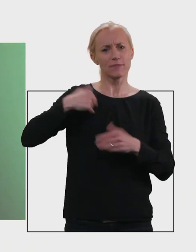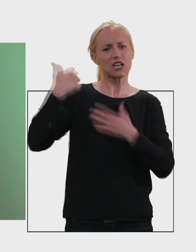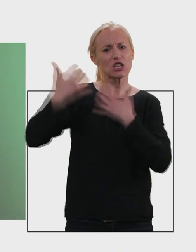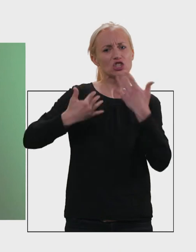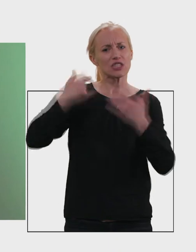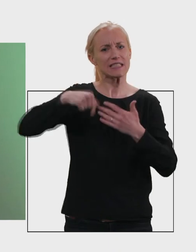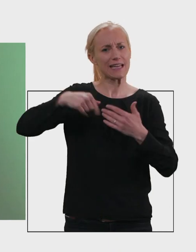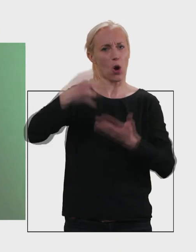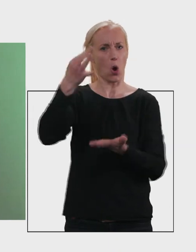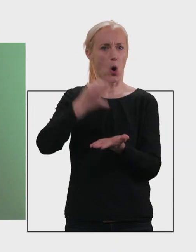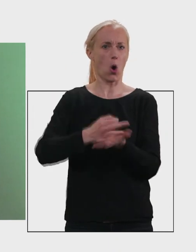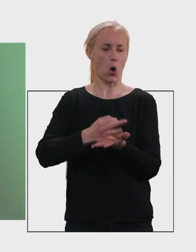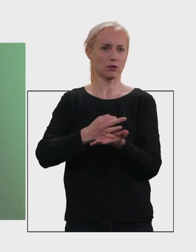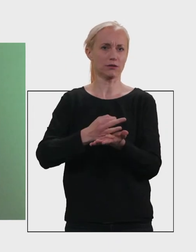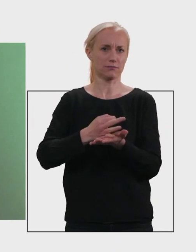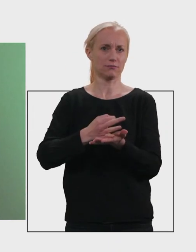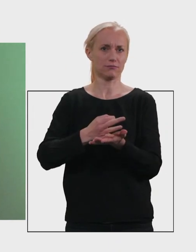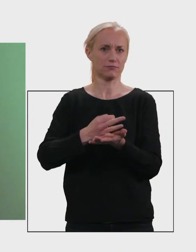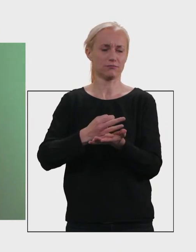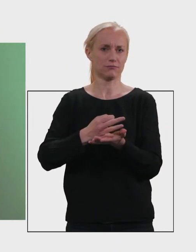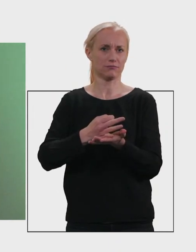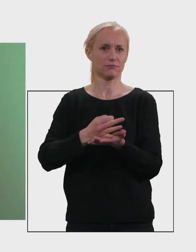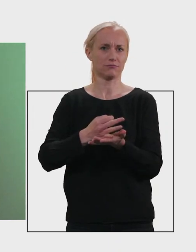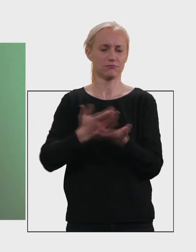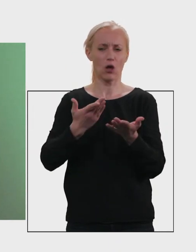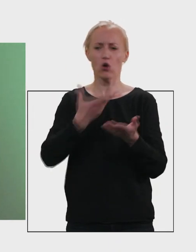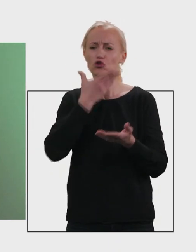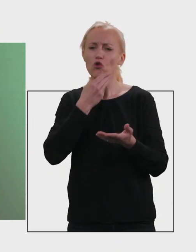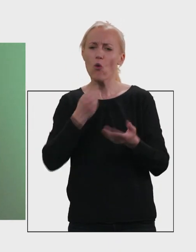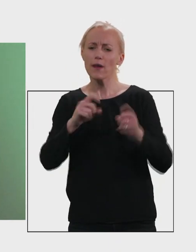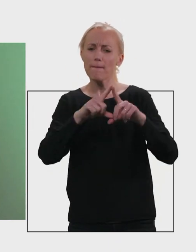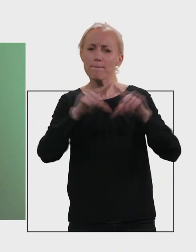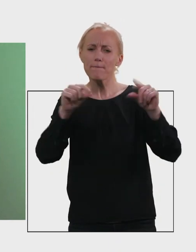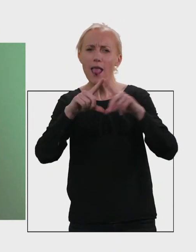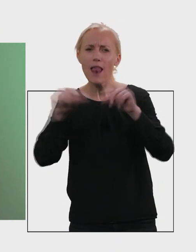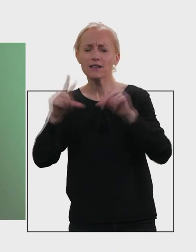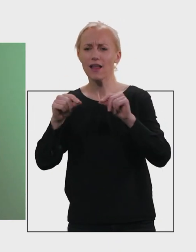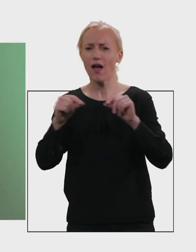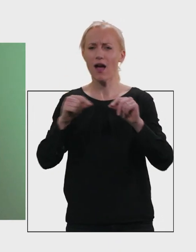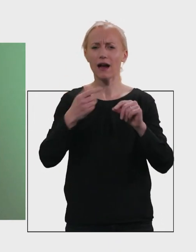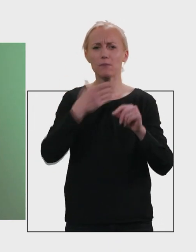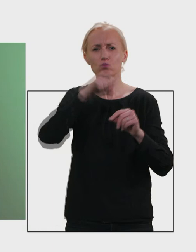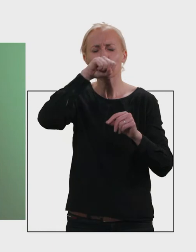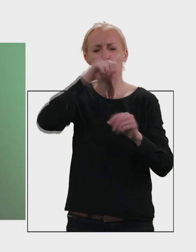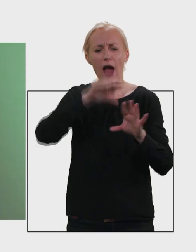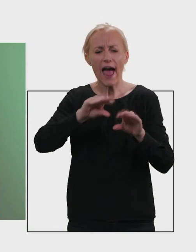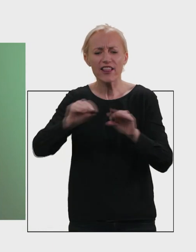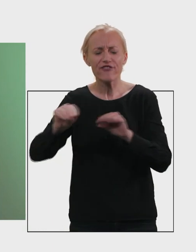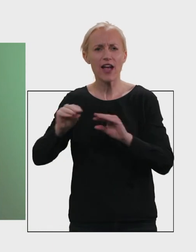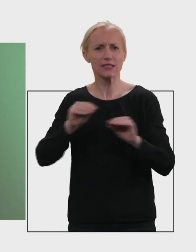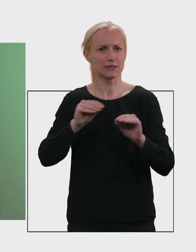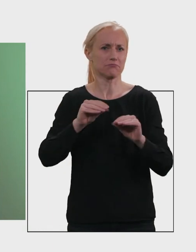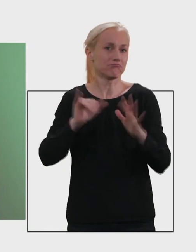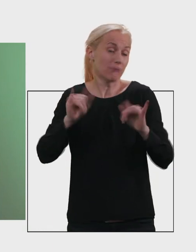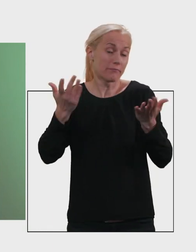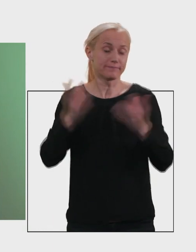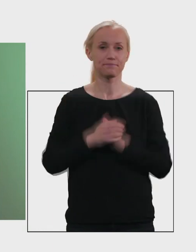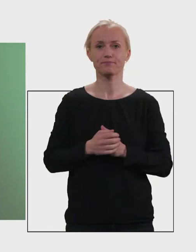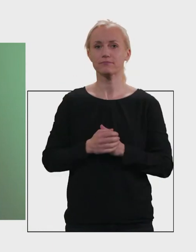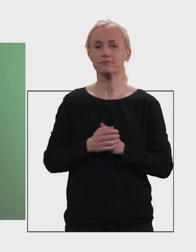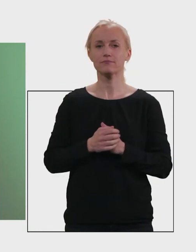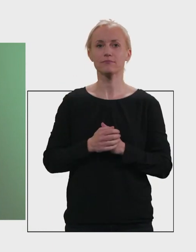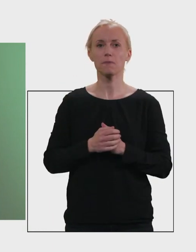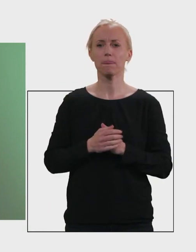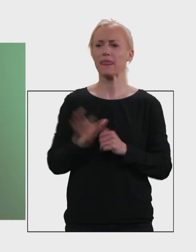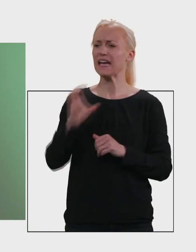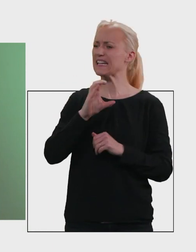und auch schöne Bilder mögen, die was Haptisches mögen. Mhm. Ja. Christine, wie ist eigentlich